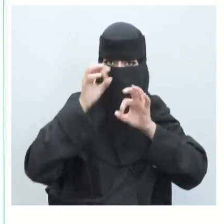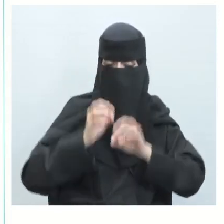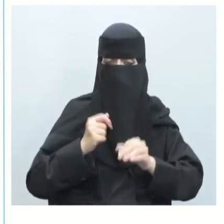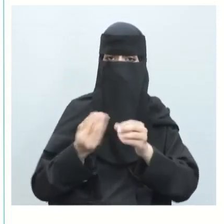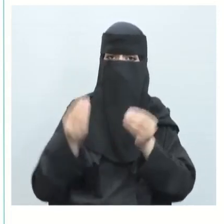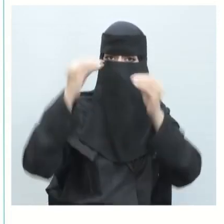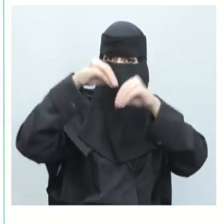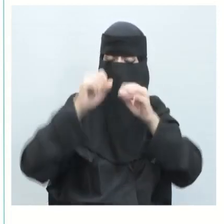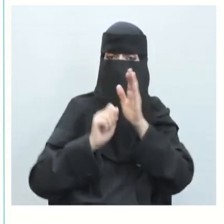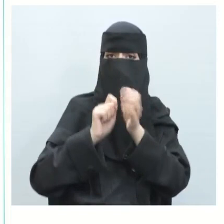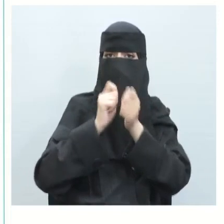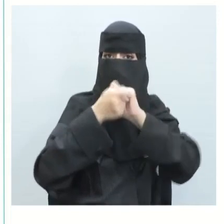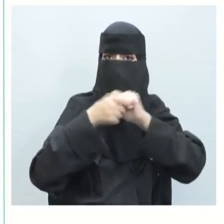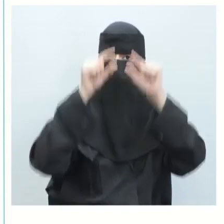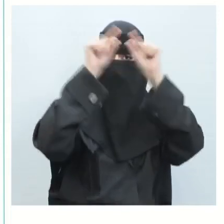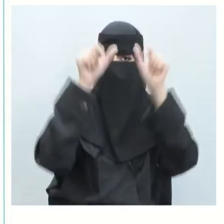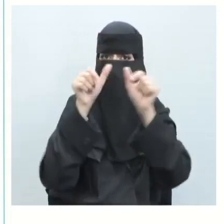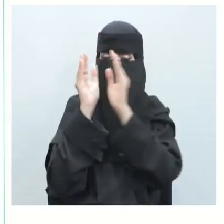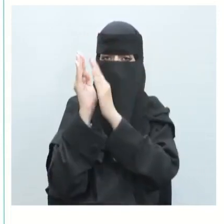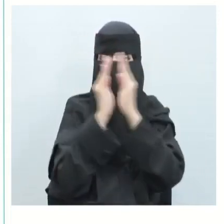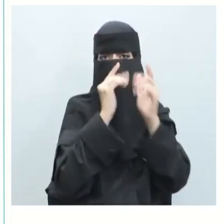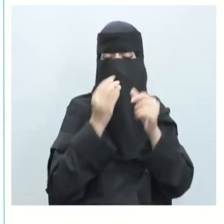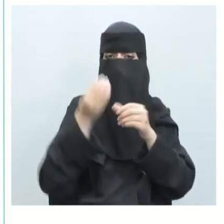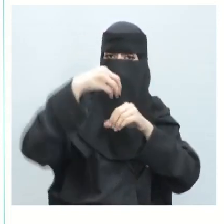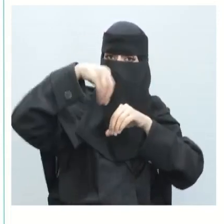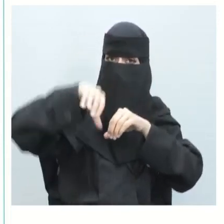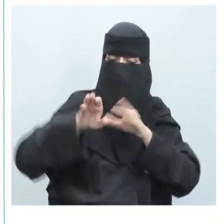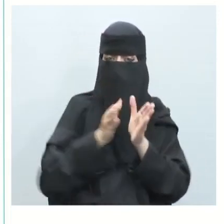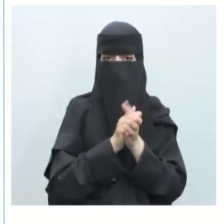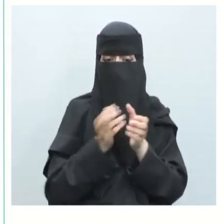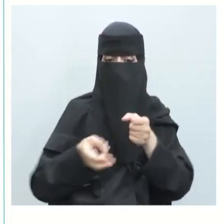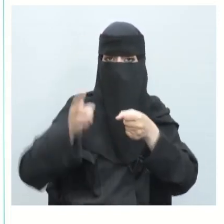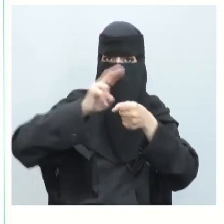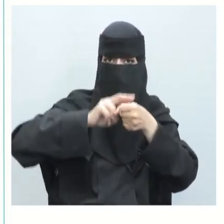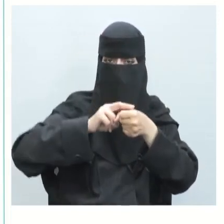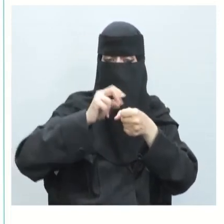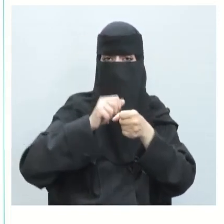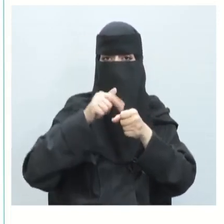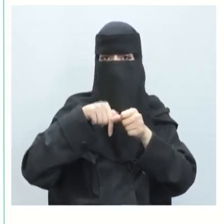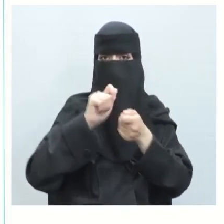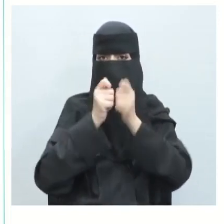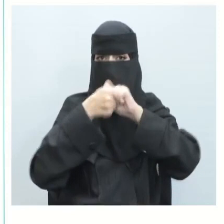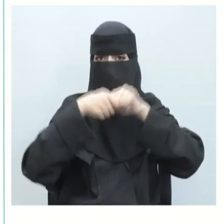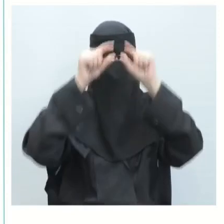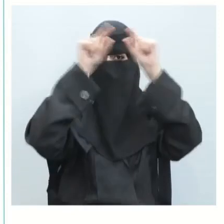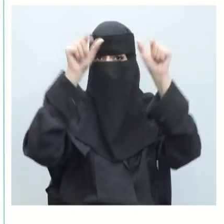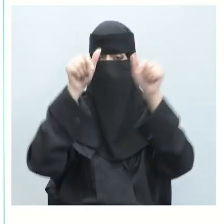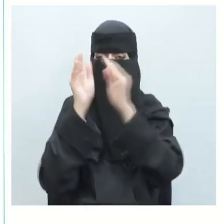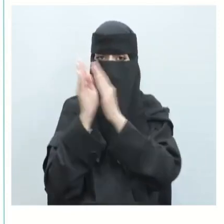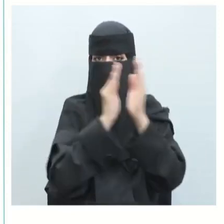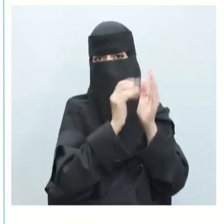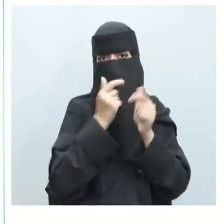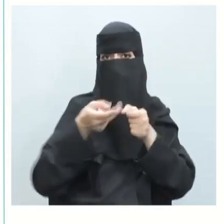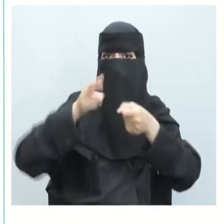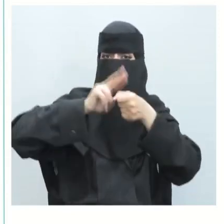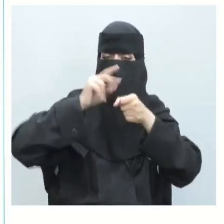طبيعه العمل في ايجاد تقنيه جديده قسم جديد يجب على المنظمه ان تعمل على تعديل الهيكل او تقسيم